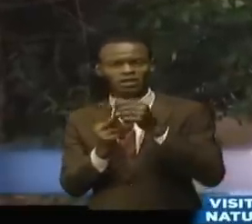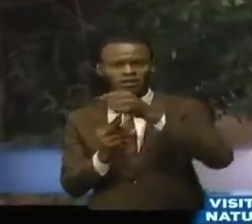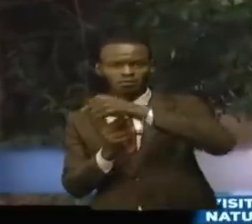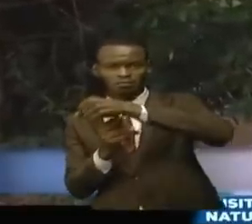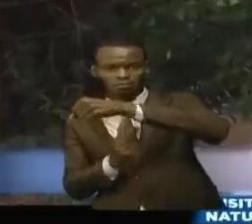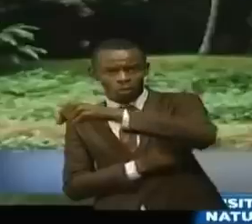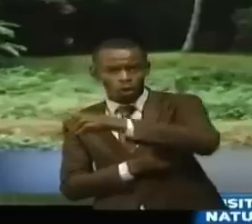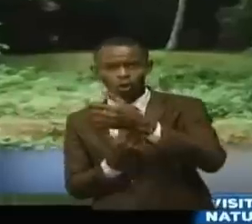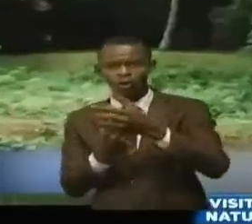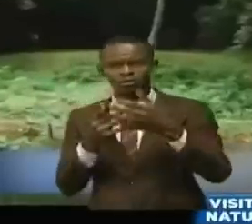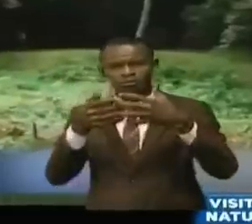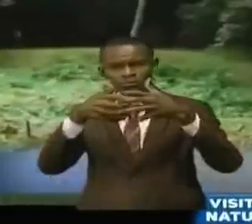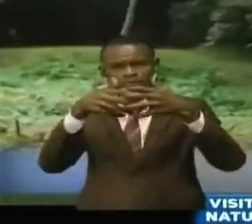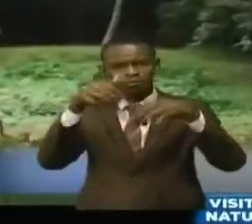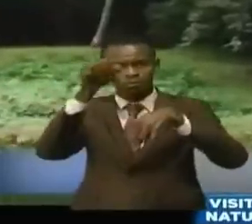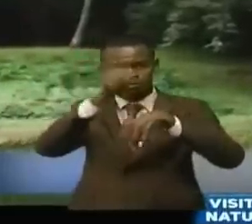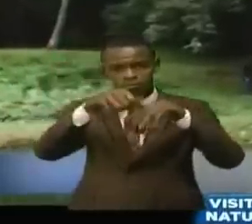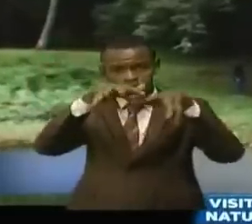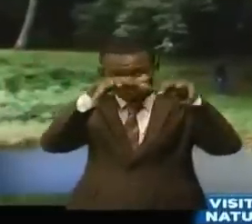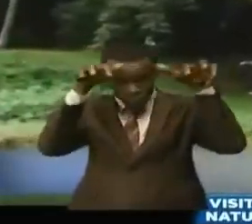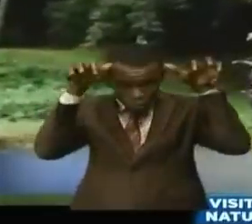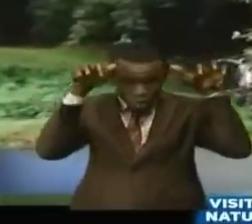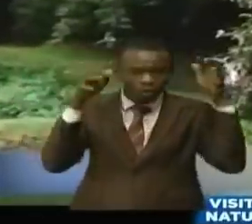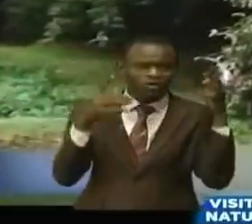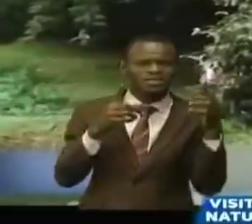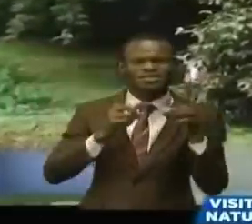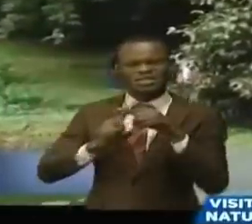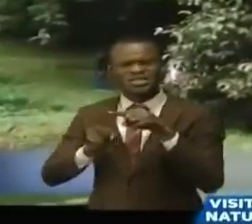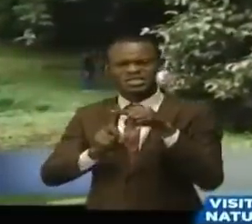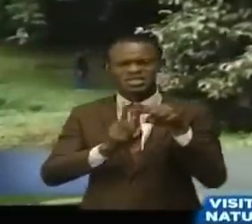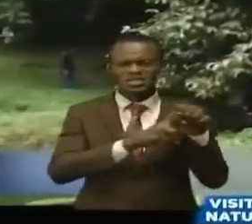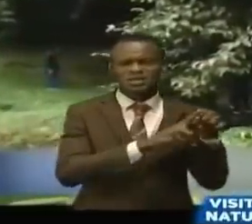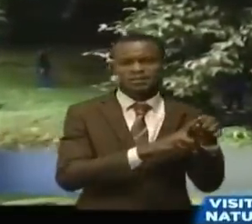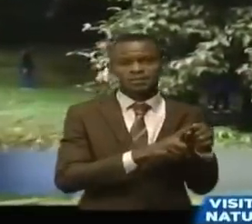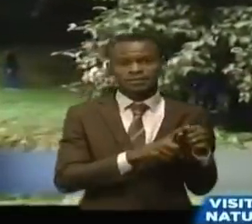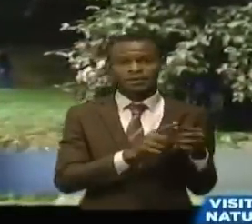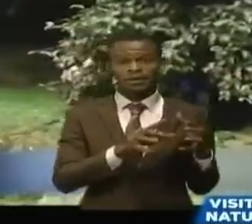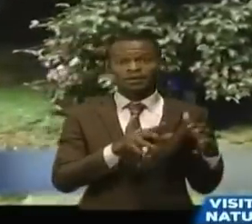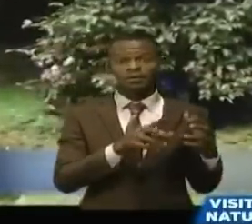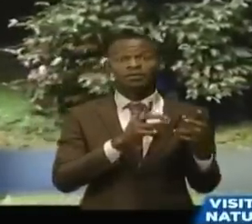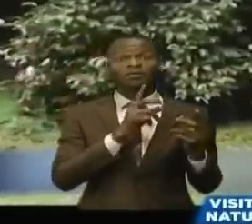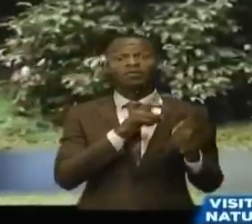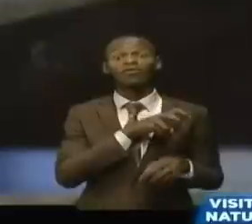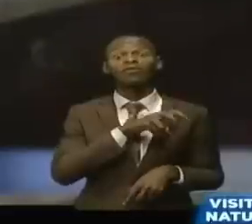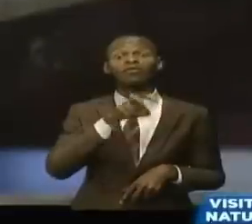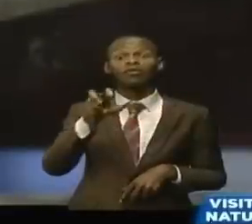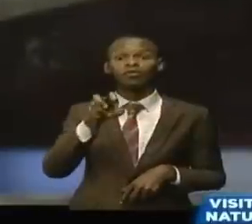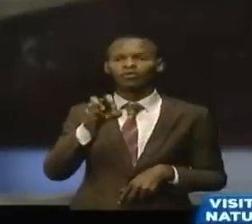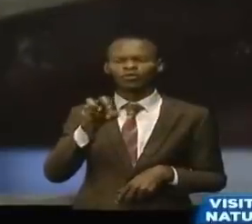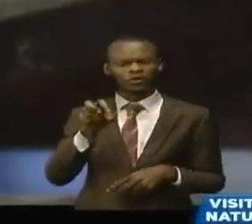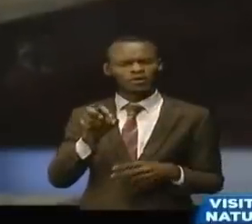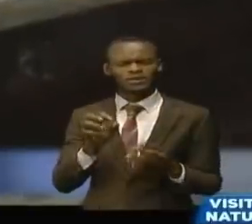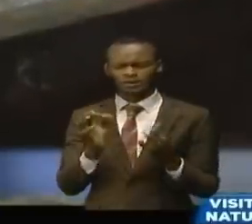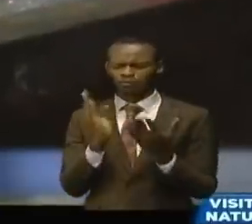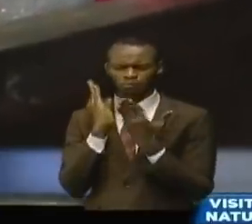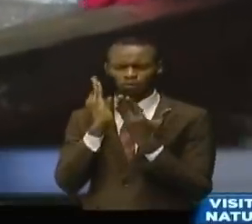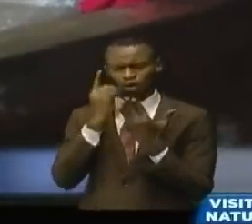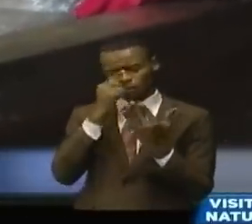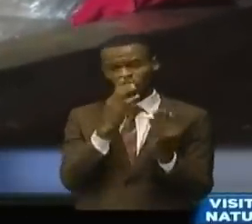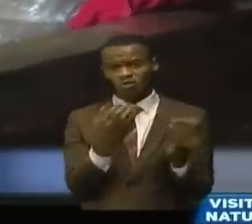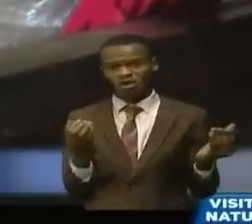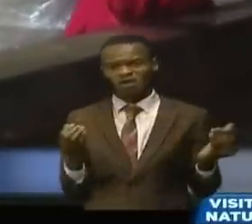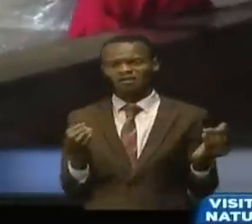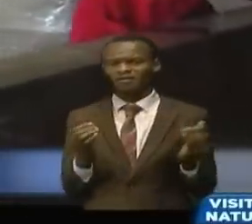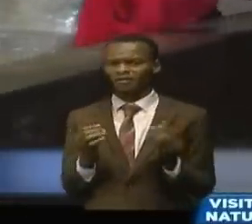j'ai visité beaucoup de choses. Ces voyages touristiques, riches en enseignements, est une offre de la plateforme Bilanga Yabetu pour réveiller le génie